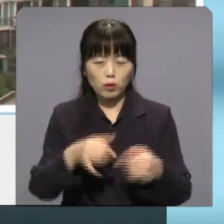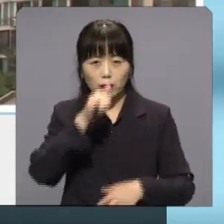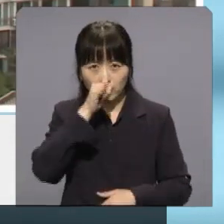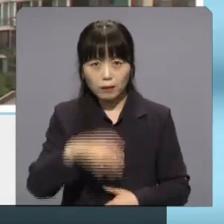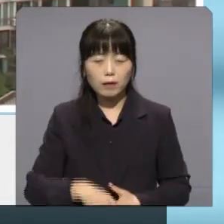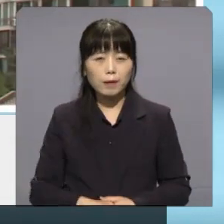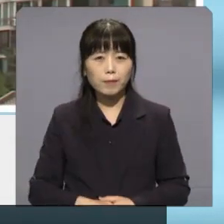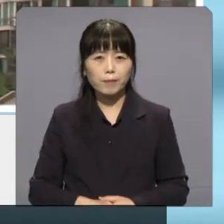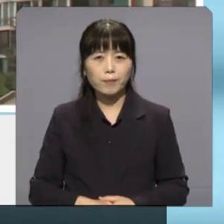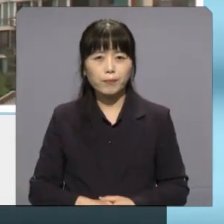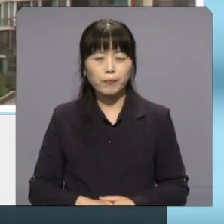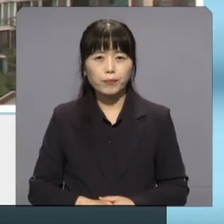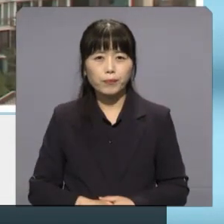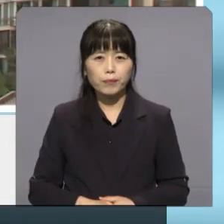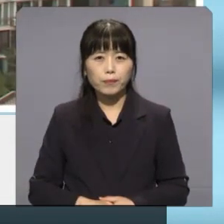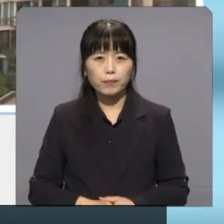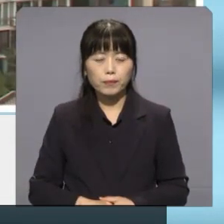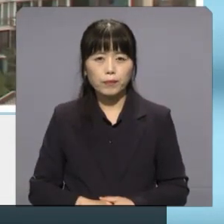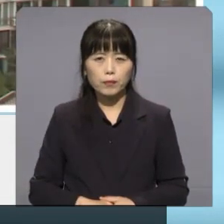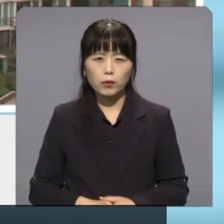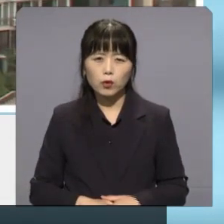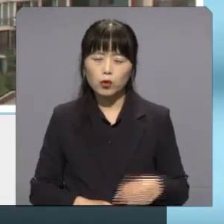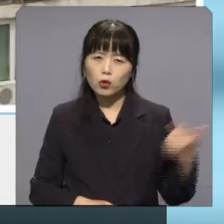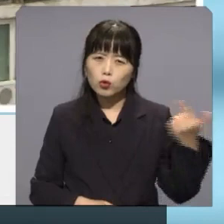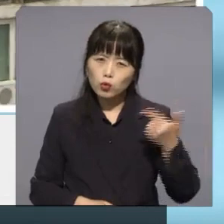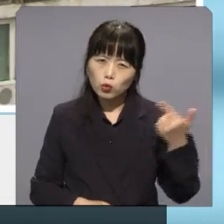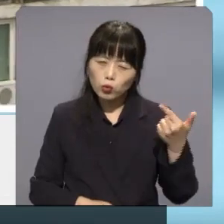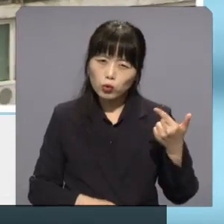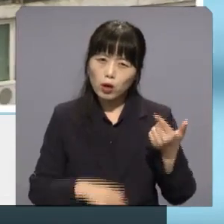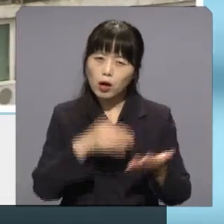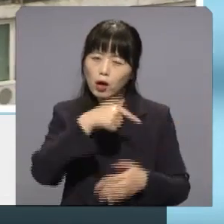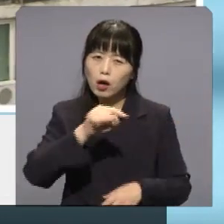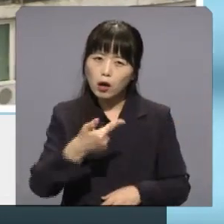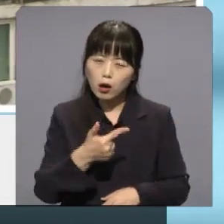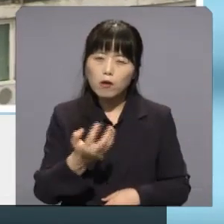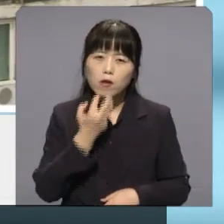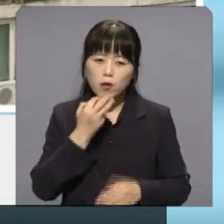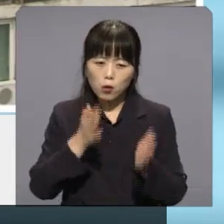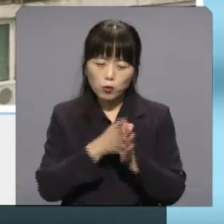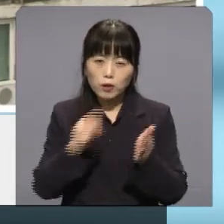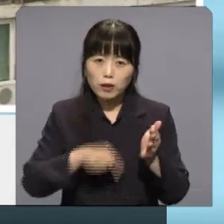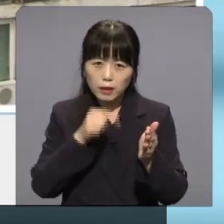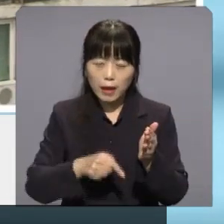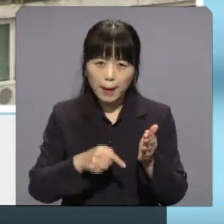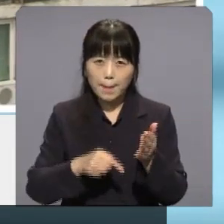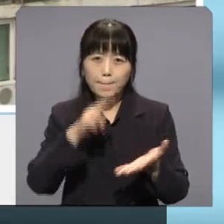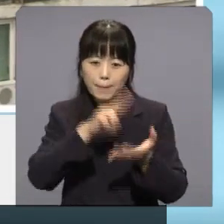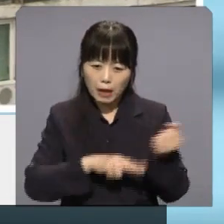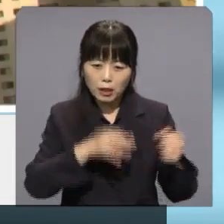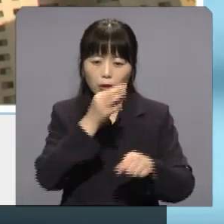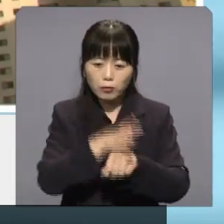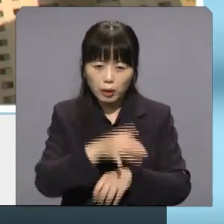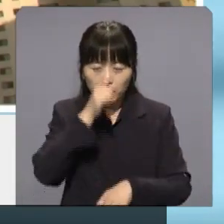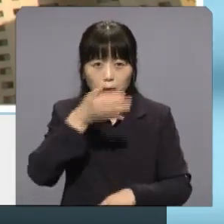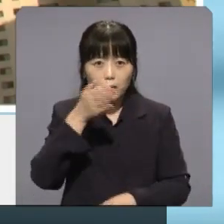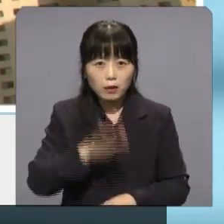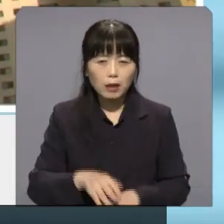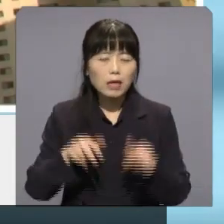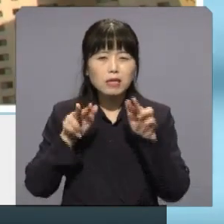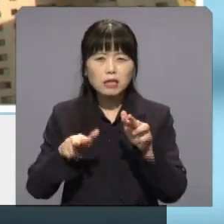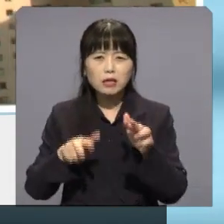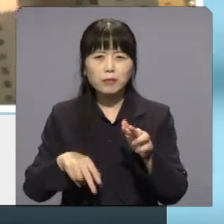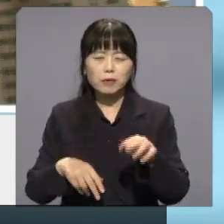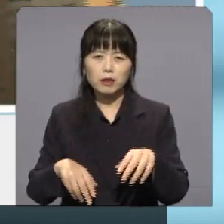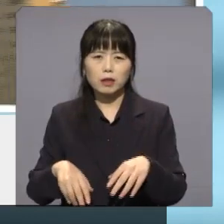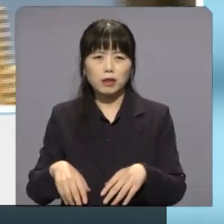어 1 6 뭐 육 청 권 이상이 지금 서울 시내에서 1대를 팔리고 사고 해야 되거든요 지금 그게